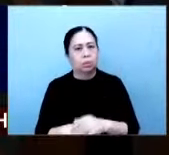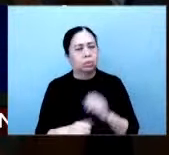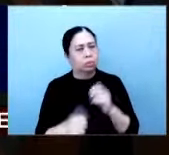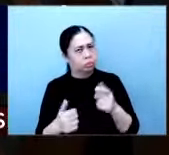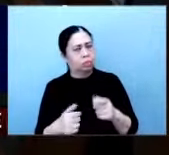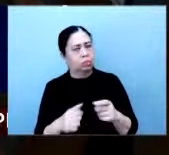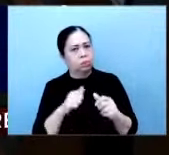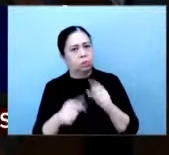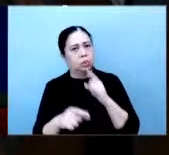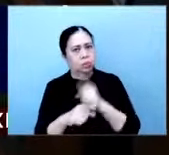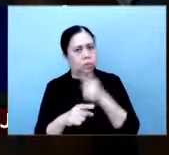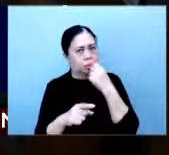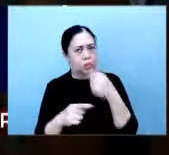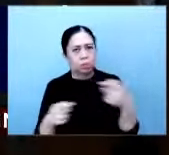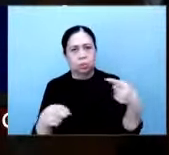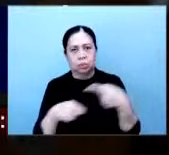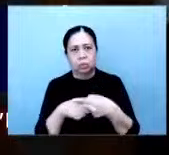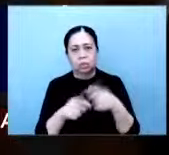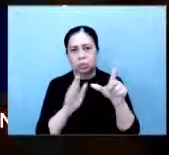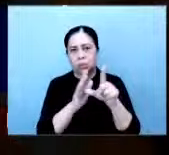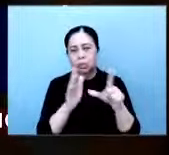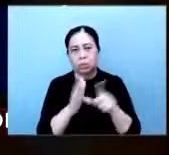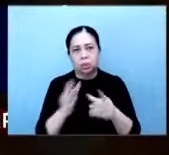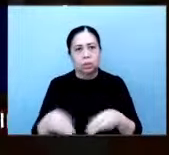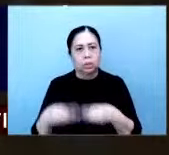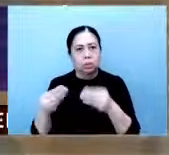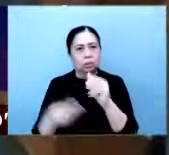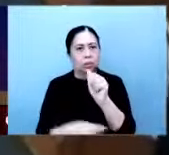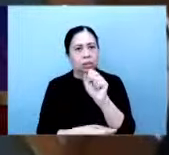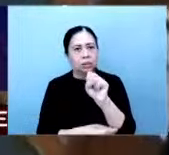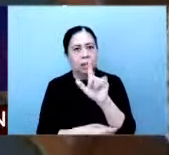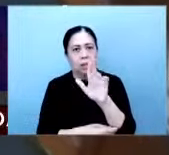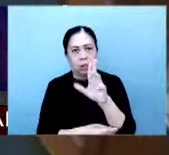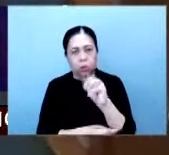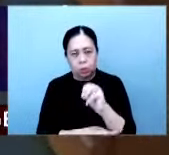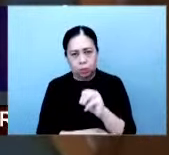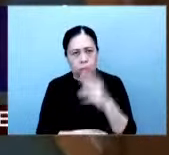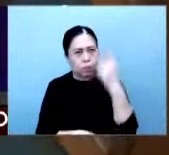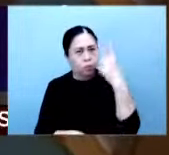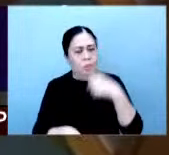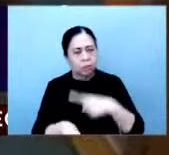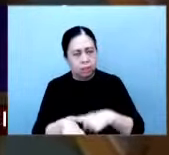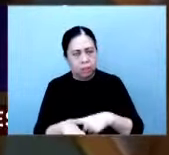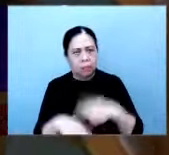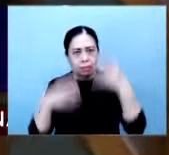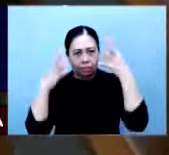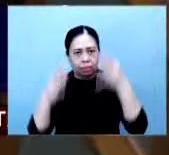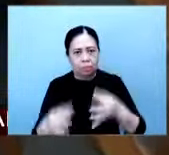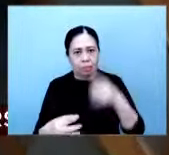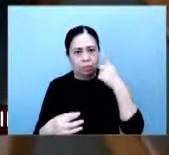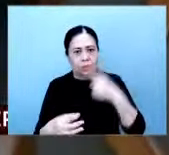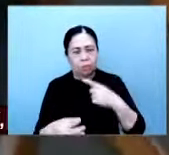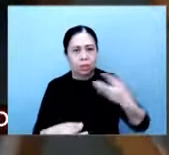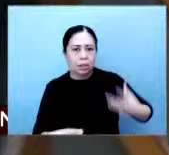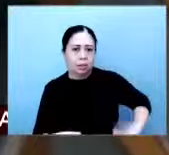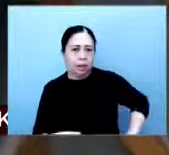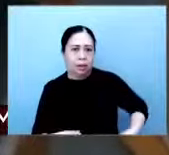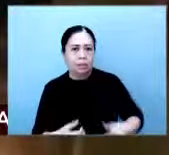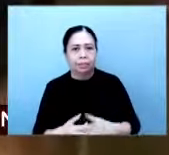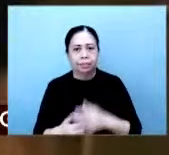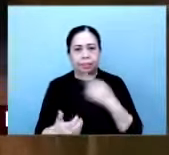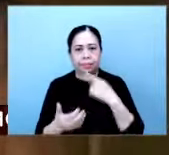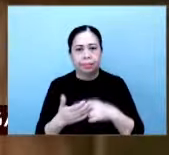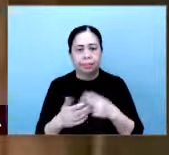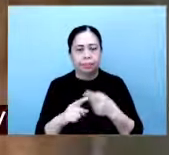Ecuador dahil labag umano sa batas Ang pagbibigay ng Asylum kay glass na dalawang beses ng hatulan para sa kasong graft nagbabalita